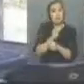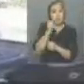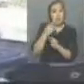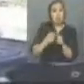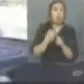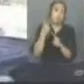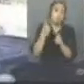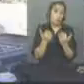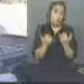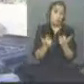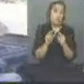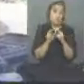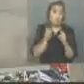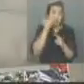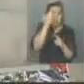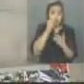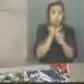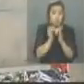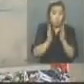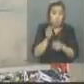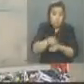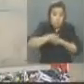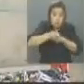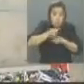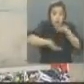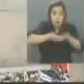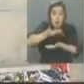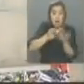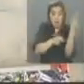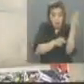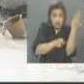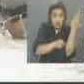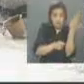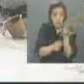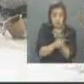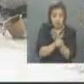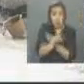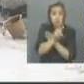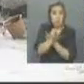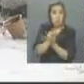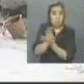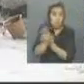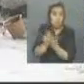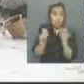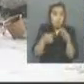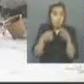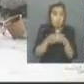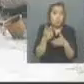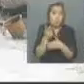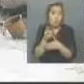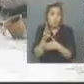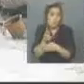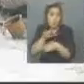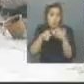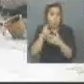พันธ์ซึ่งจะช่วยให้เกษตรกรขายยางได้ในราคากิโลกรัมละ120บาทนอกจากนี้คณะรัฐมนตรียังเห็นชอบให้เกษตรก